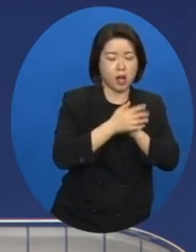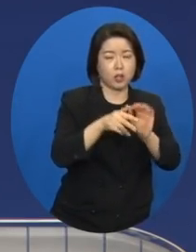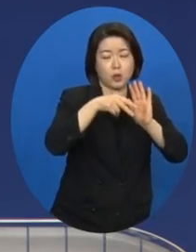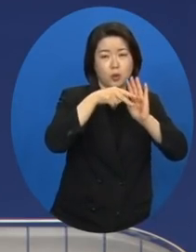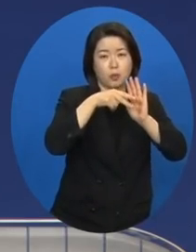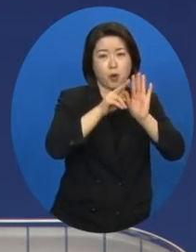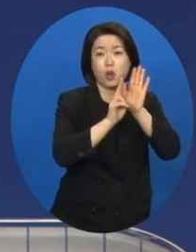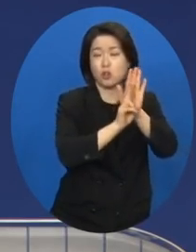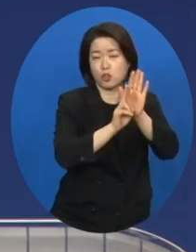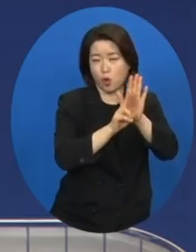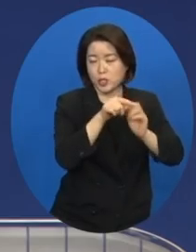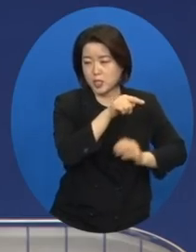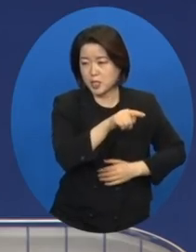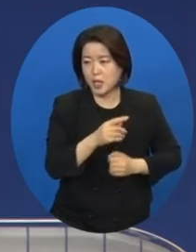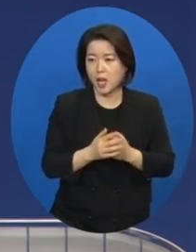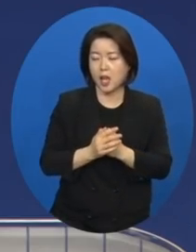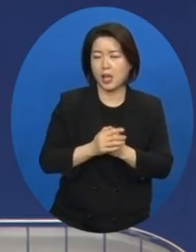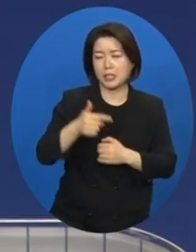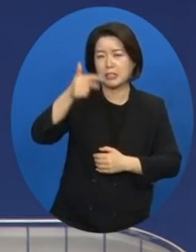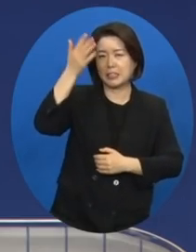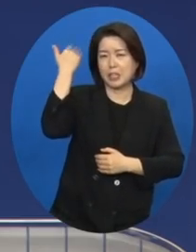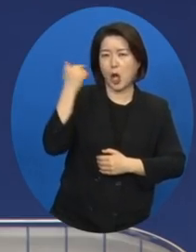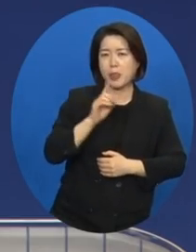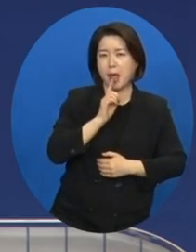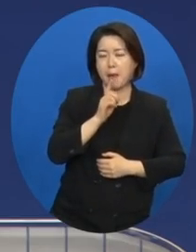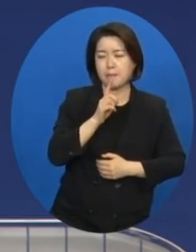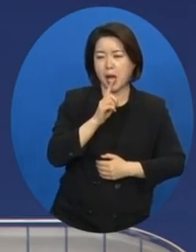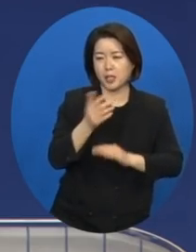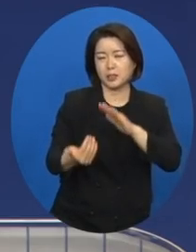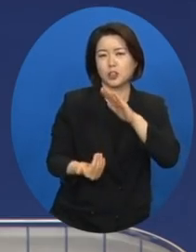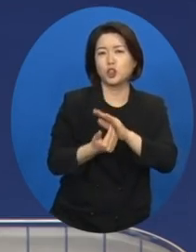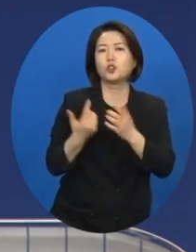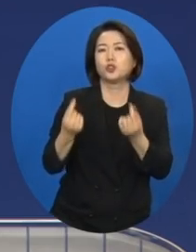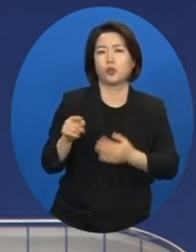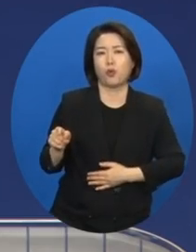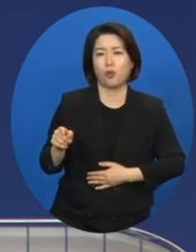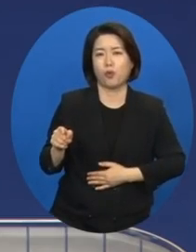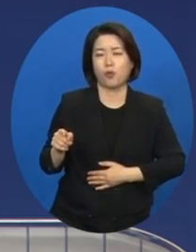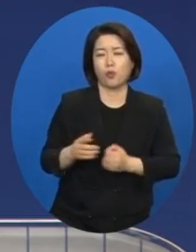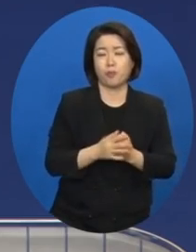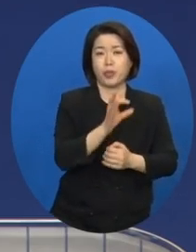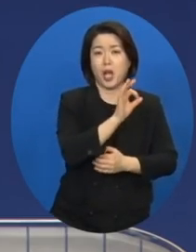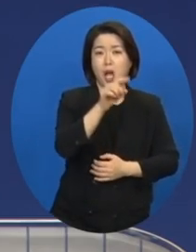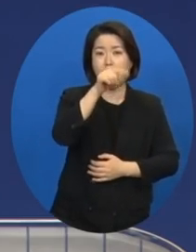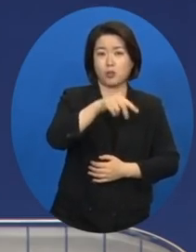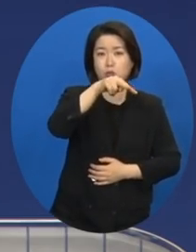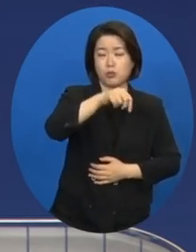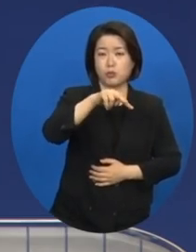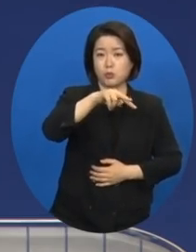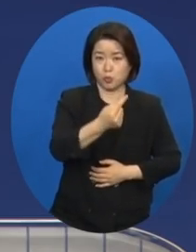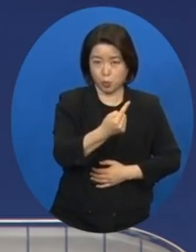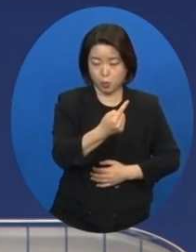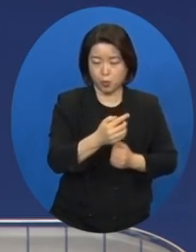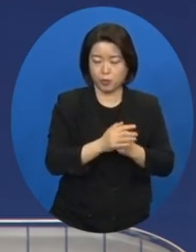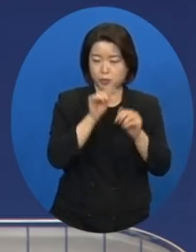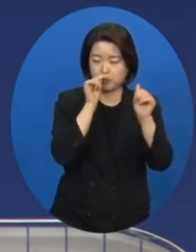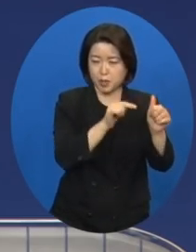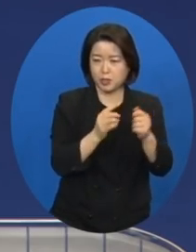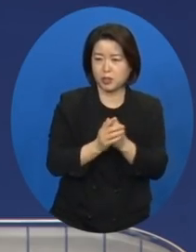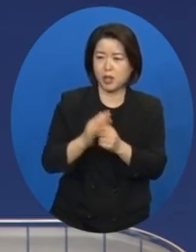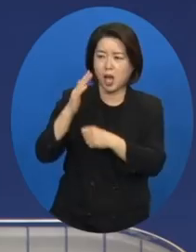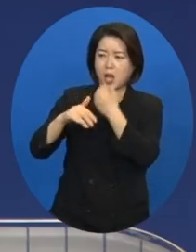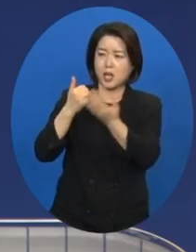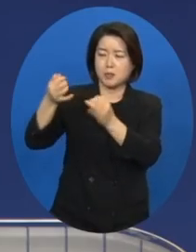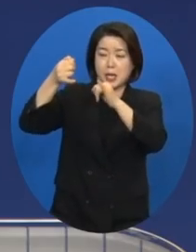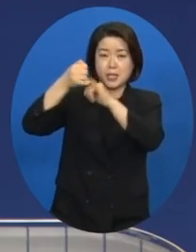되었거든요. 여러분 이해하시겠습니까? 아구스토의 그 칙령이 하나님의 오랫동안 약속되었던